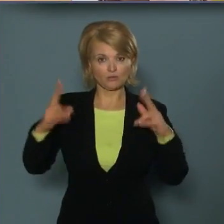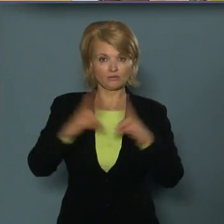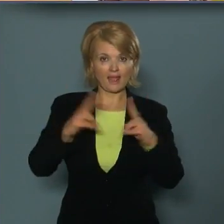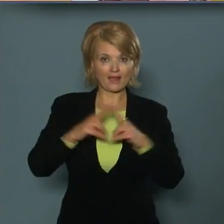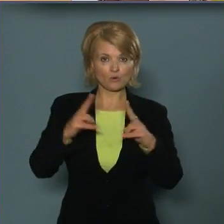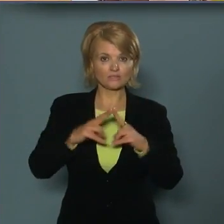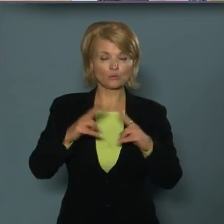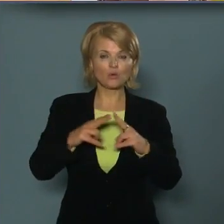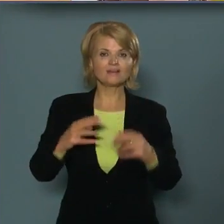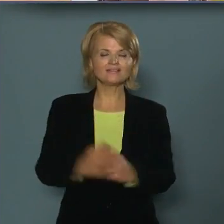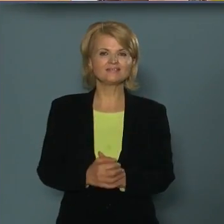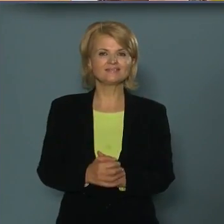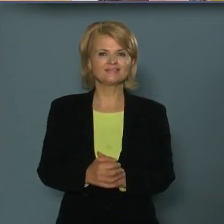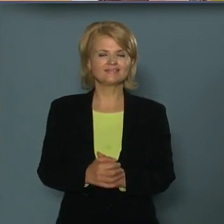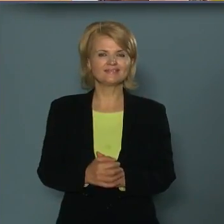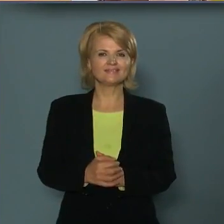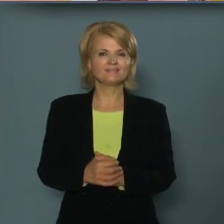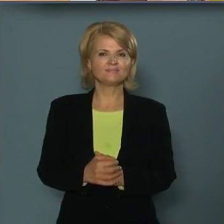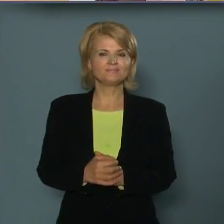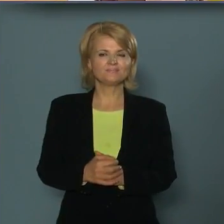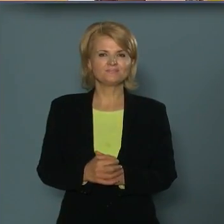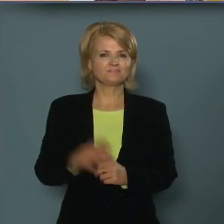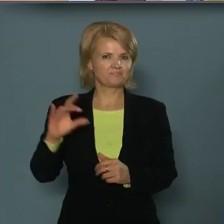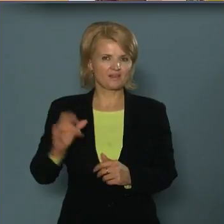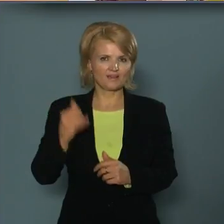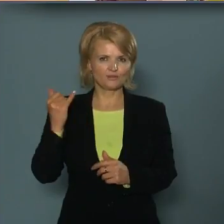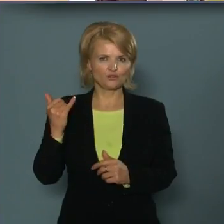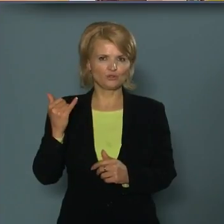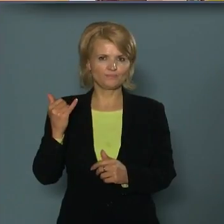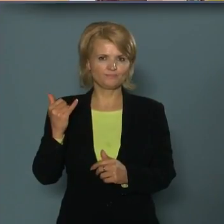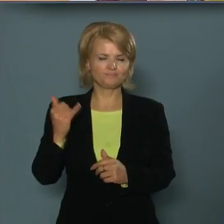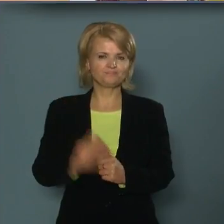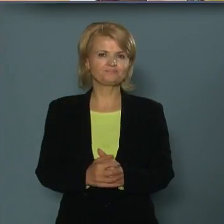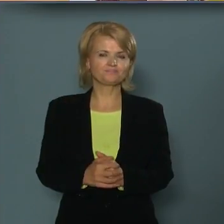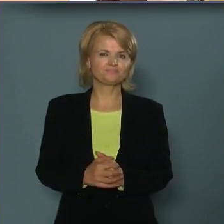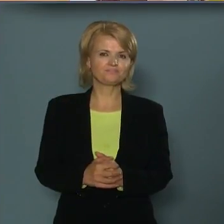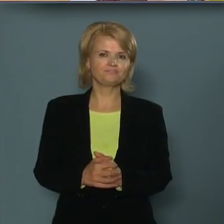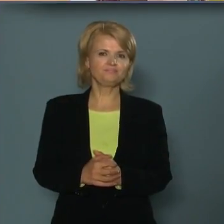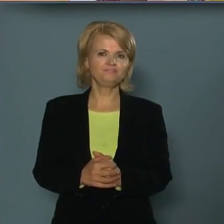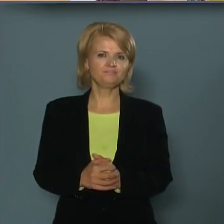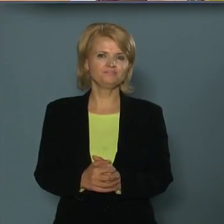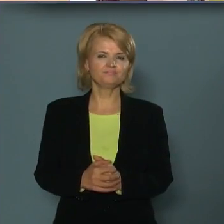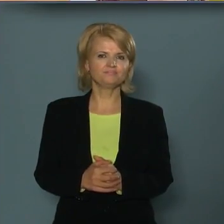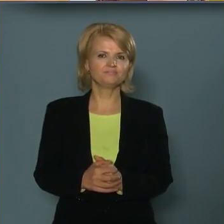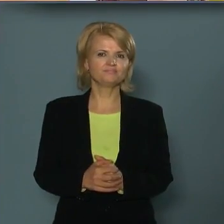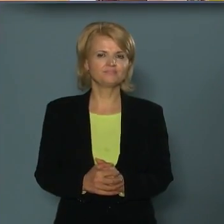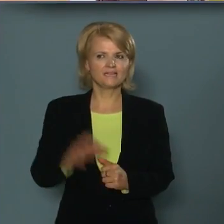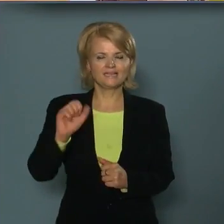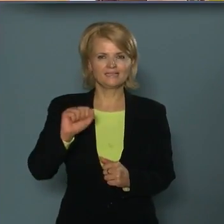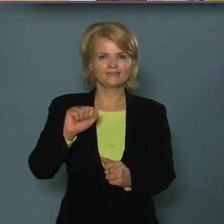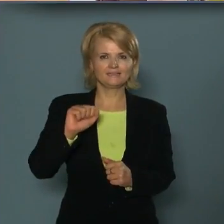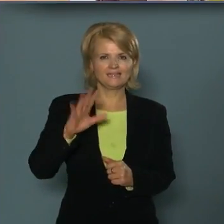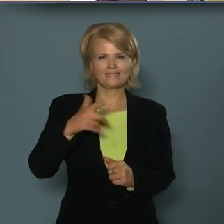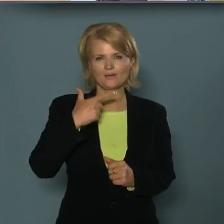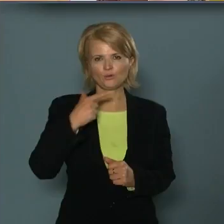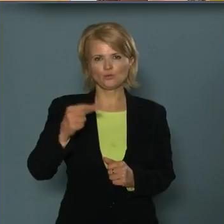az első alkalom után, és olyan talán